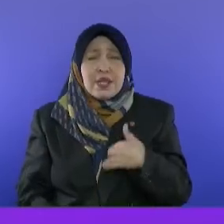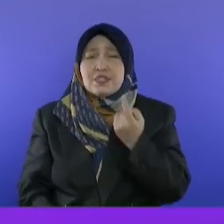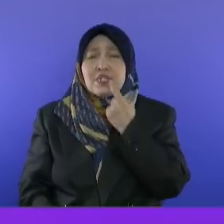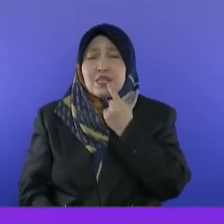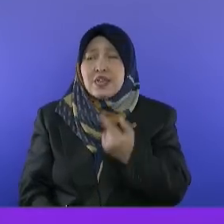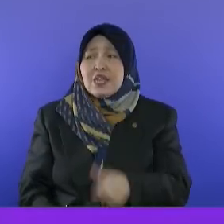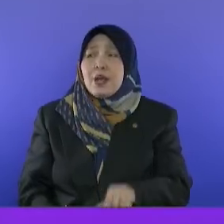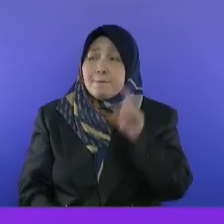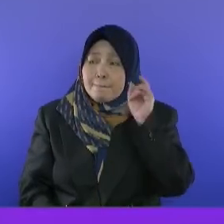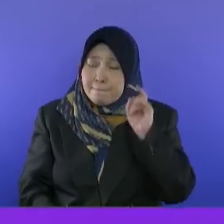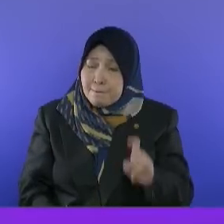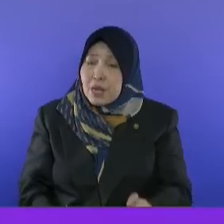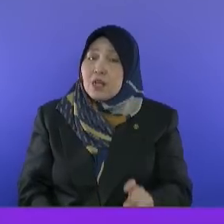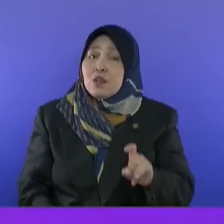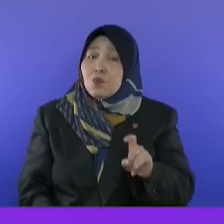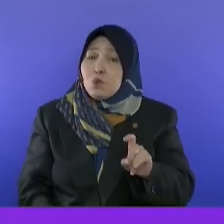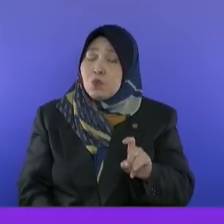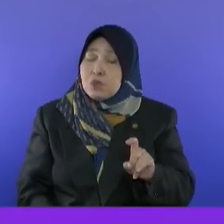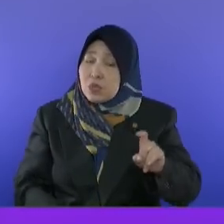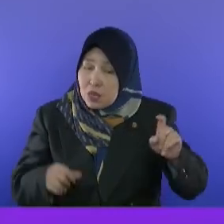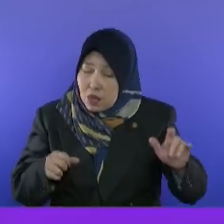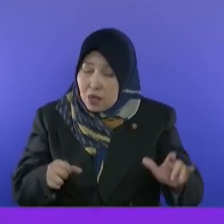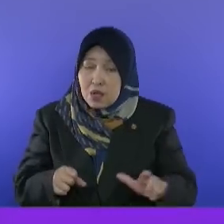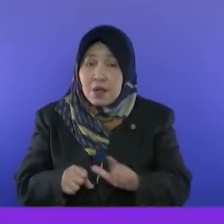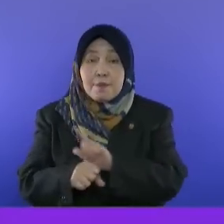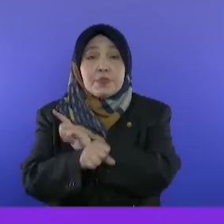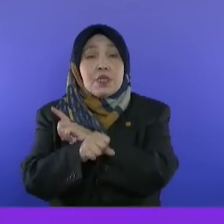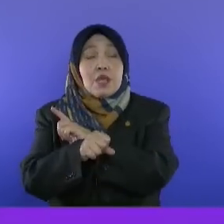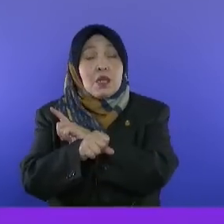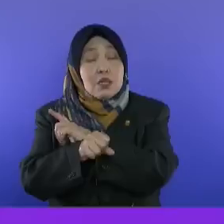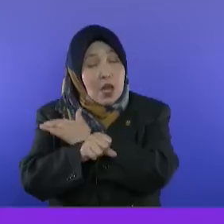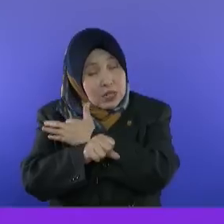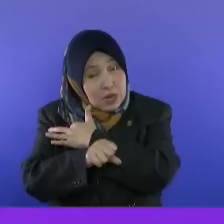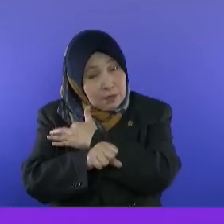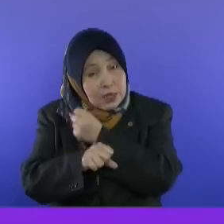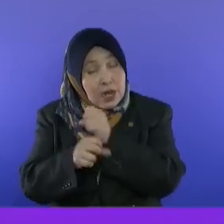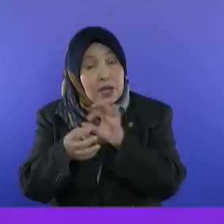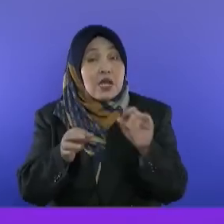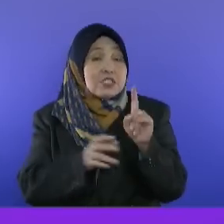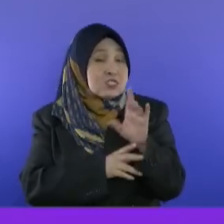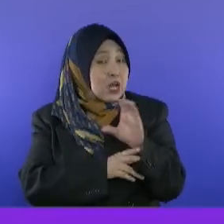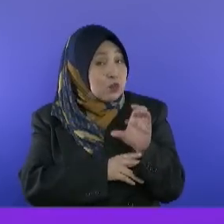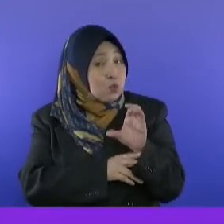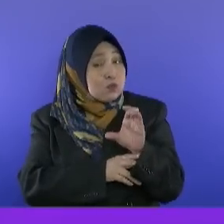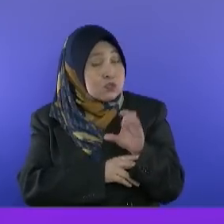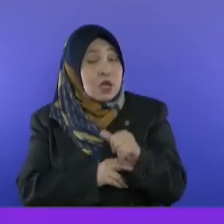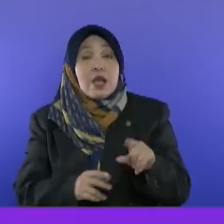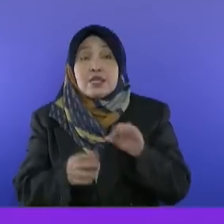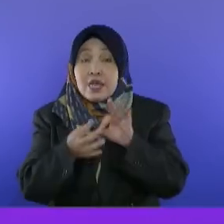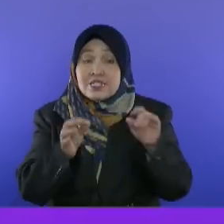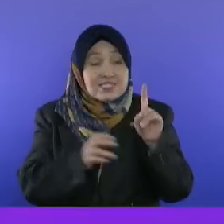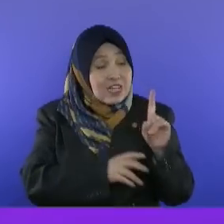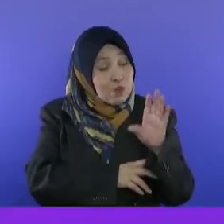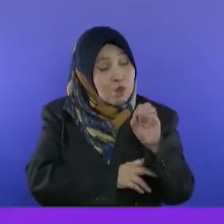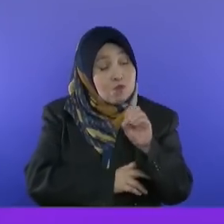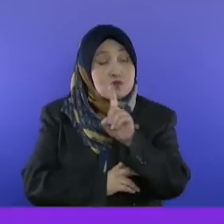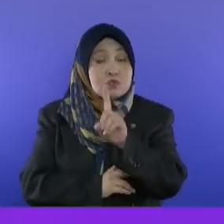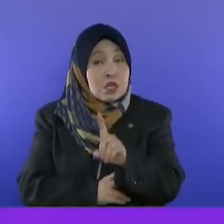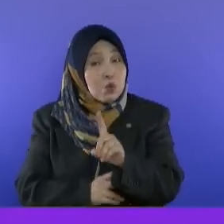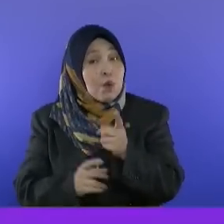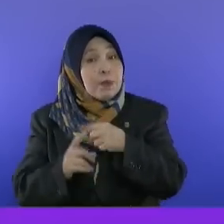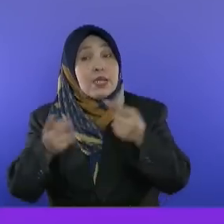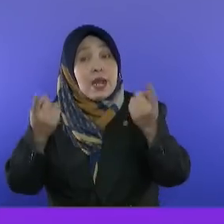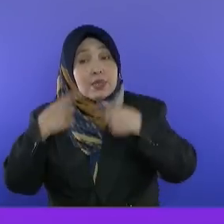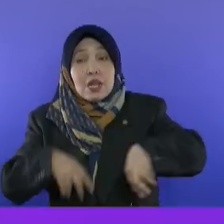dia perlu di dipenuhi dan diimani ayat 100 ayat 101 ini bercakap tentang apabila datang